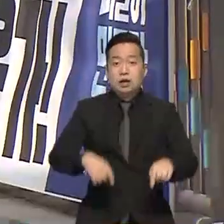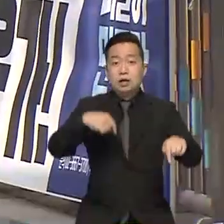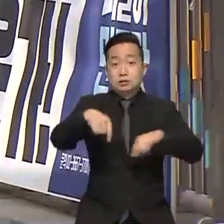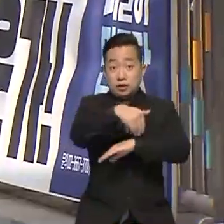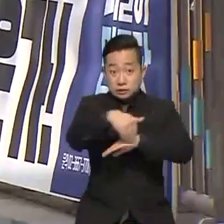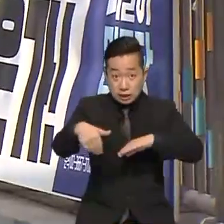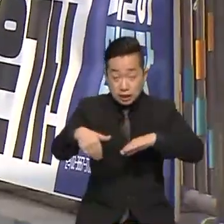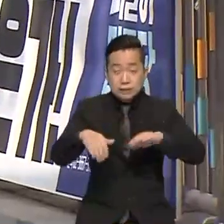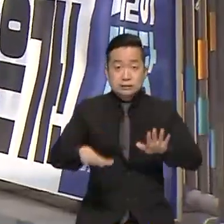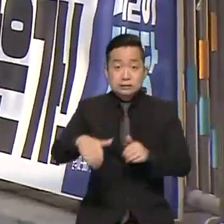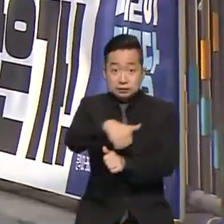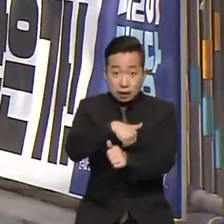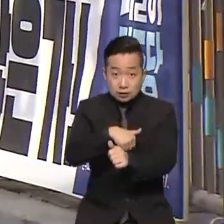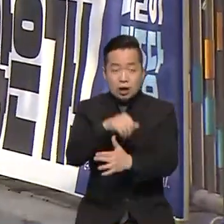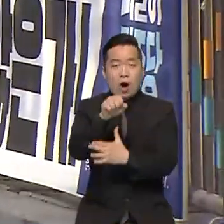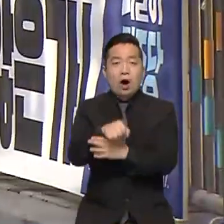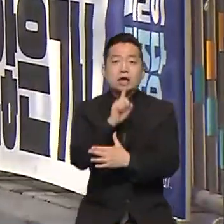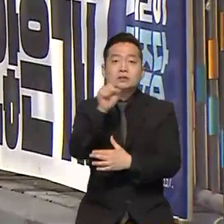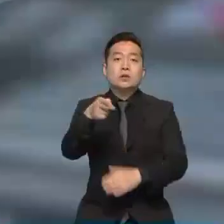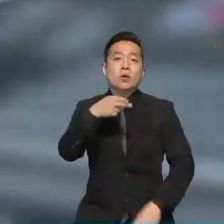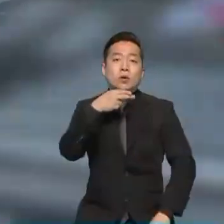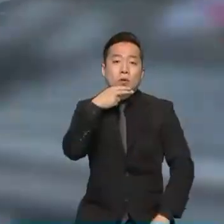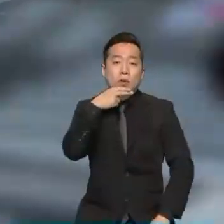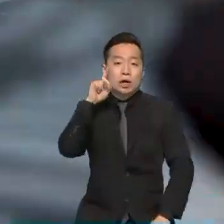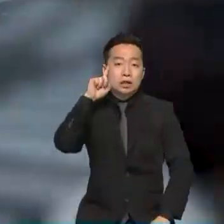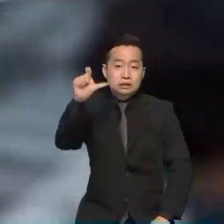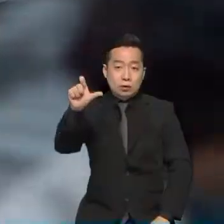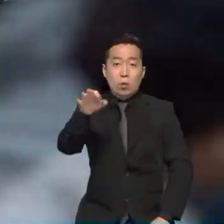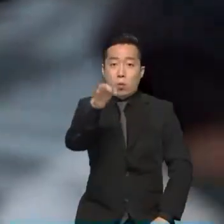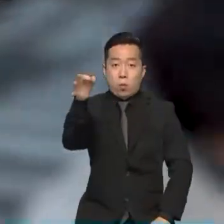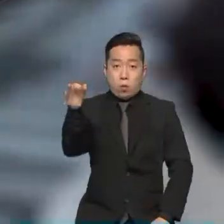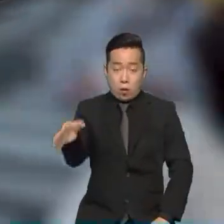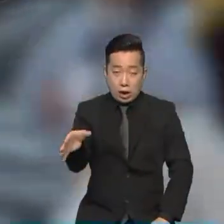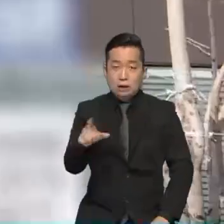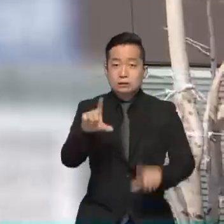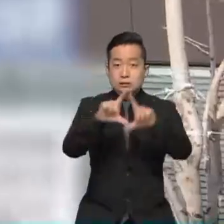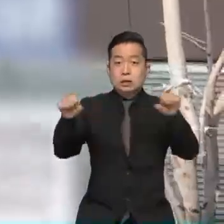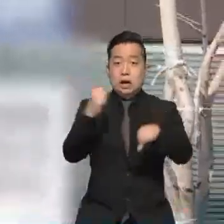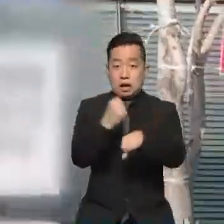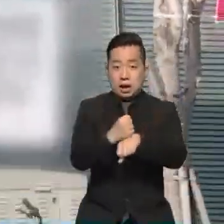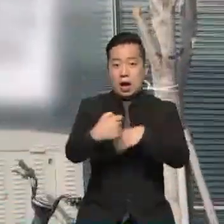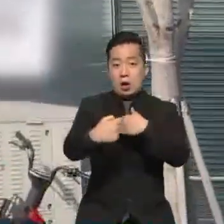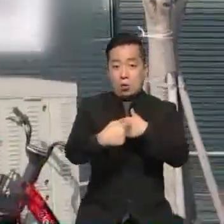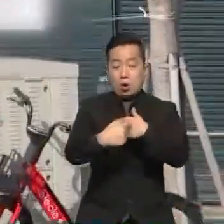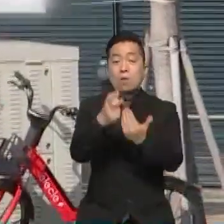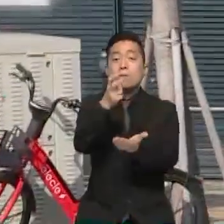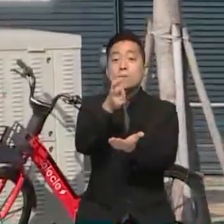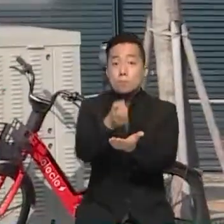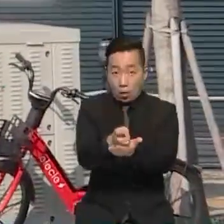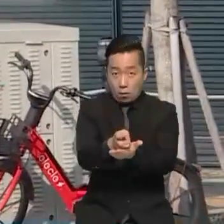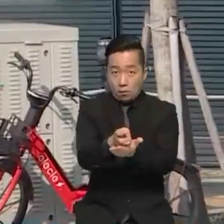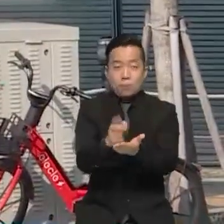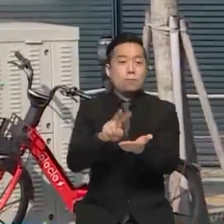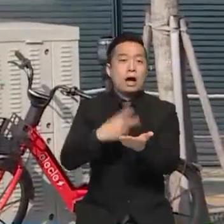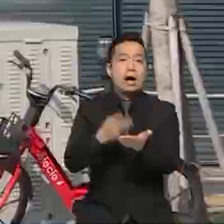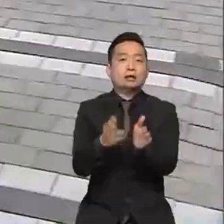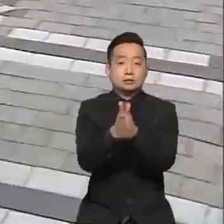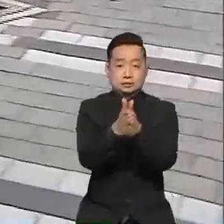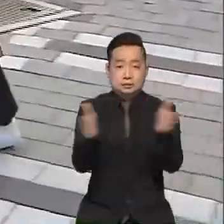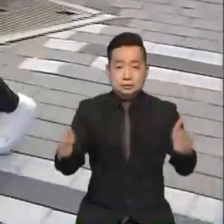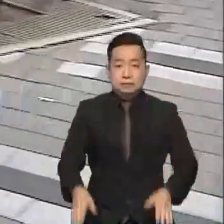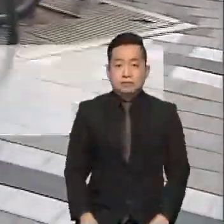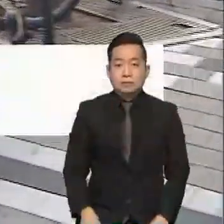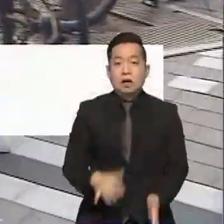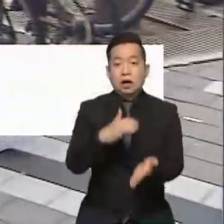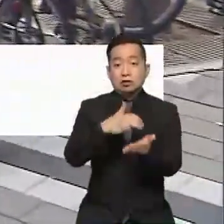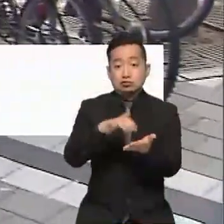관련 현수막은 허가나 신고 없이 보름 동안 걸 수 있도록 개정된 5개 광고물법이 시행됐습니다. 개수나 장소